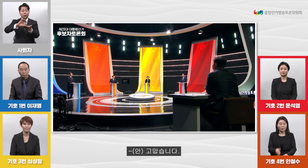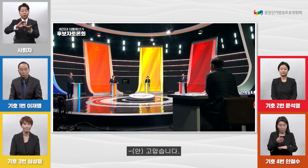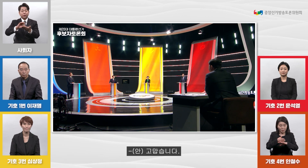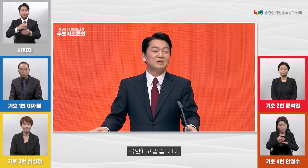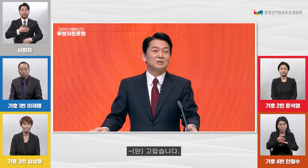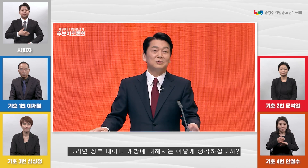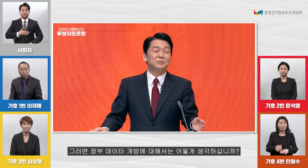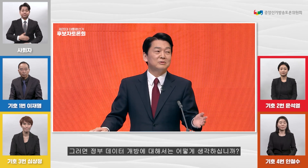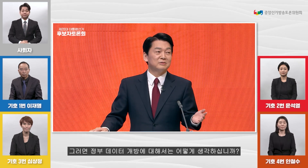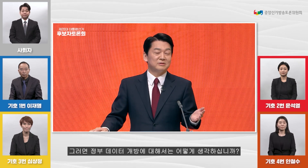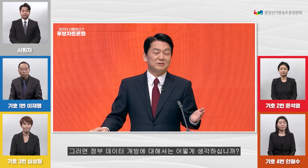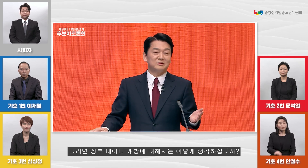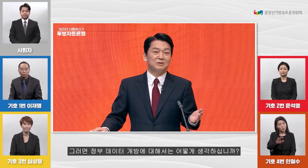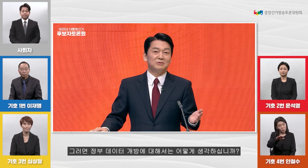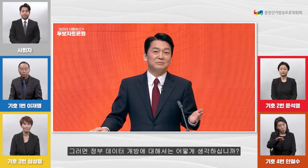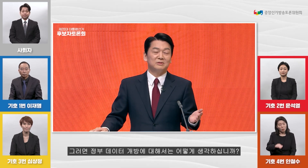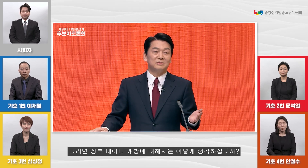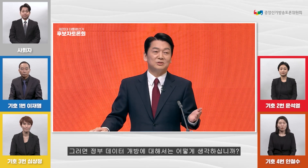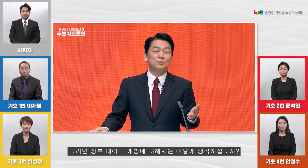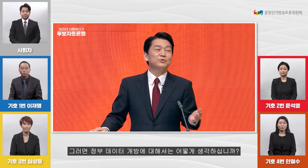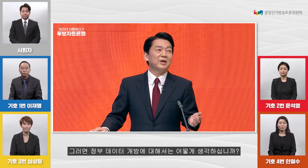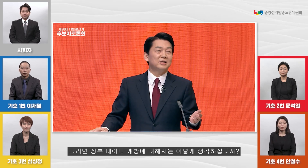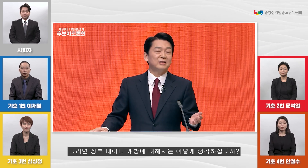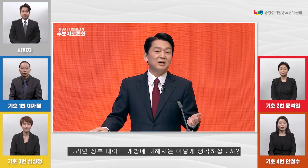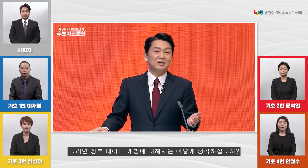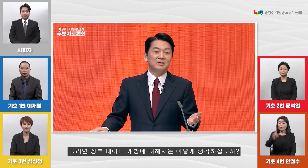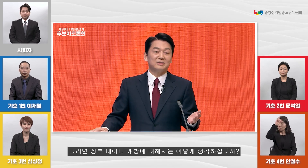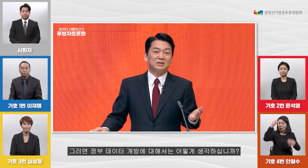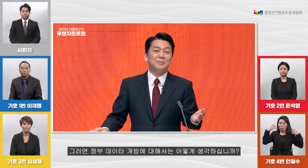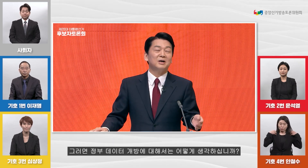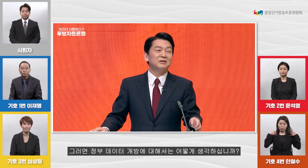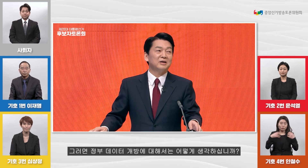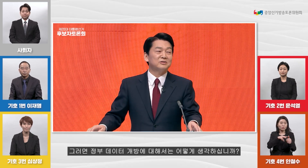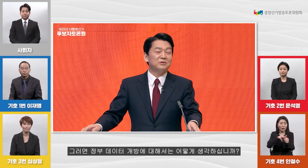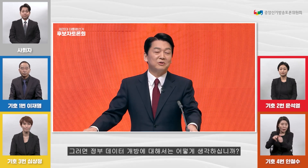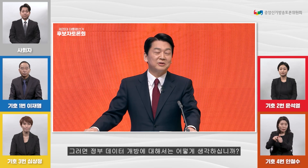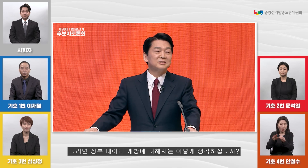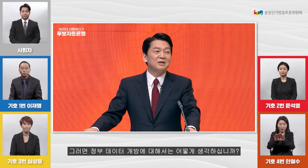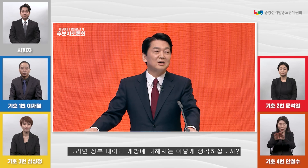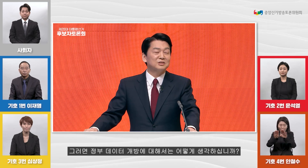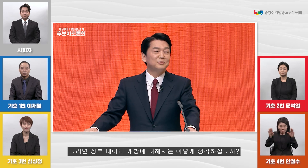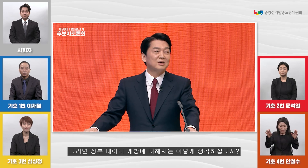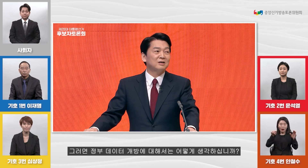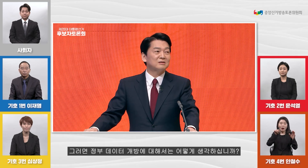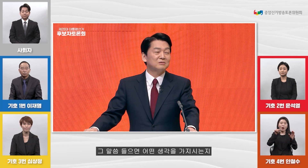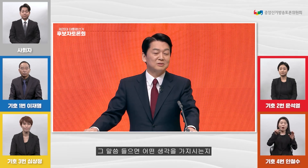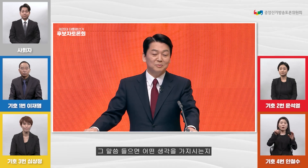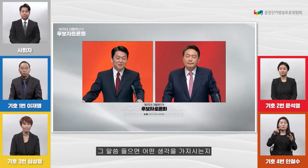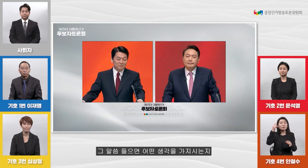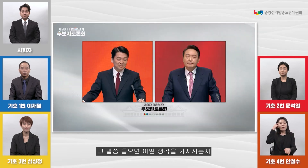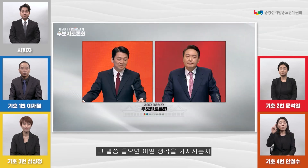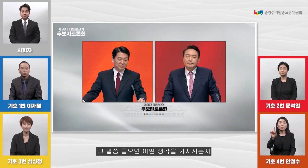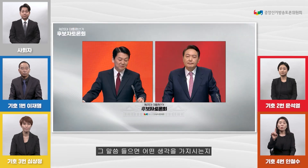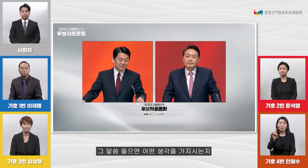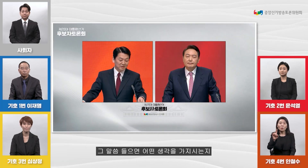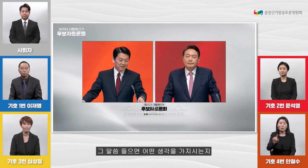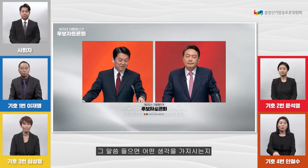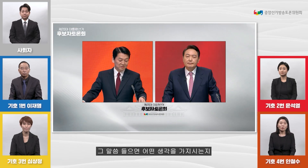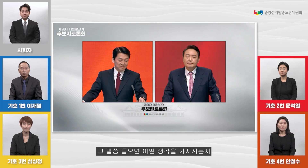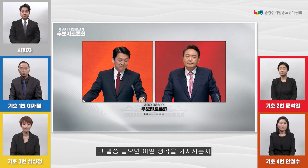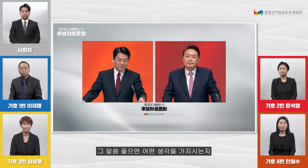고맙습니다. 그러면 정부 데이터 개방에 대해서는 어떻게 생각하십니까? 그 말씀